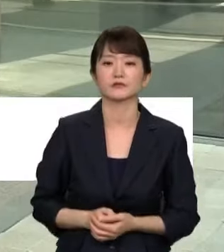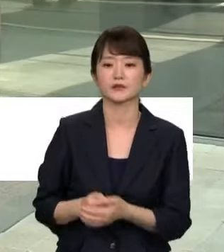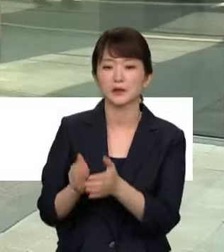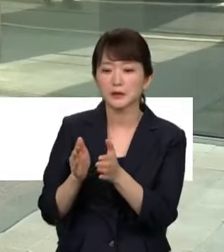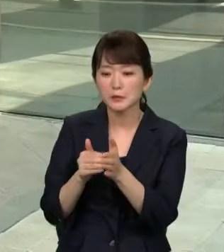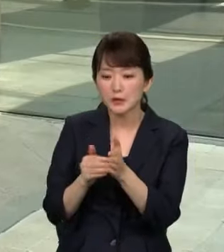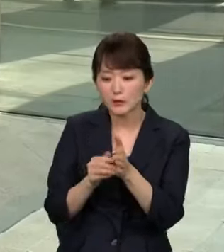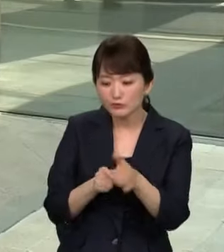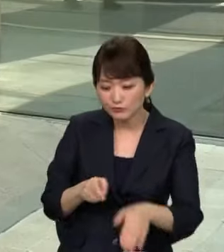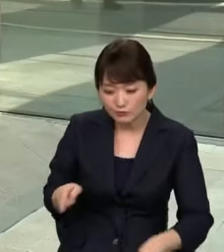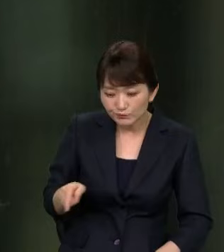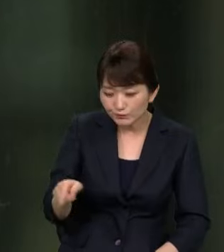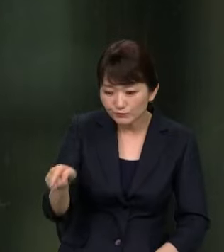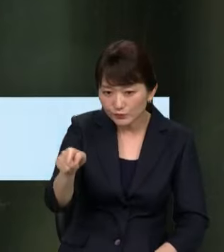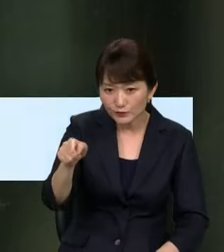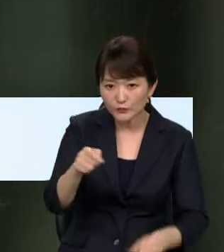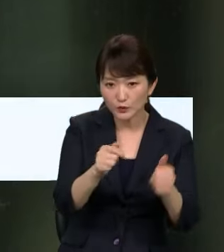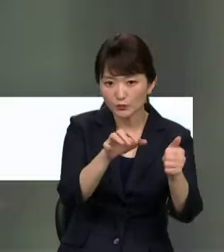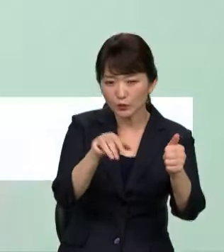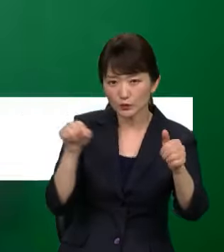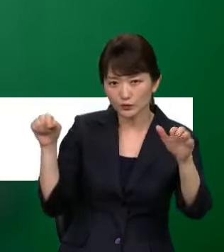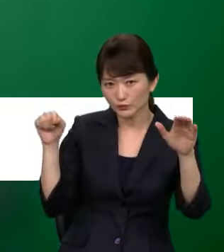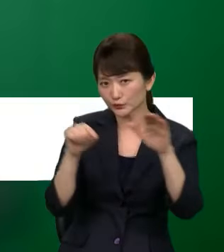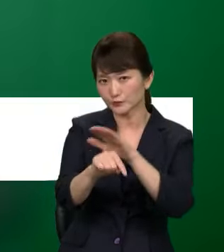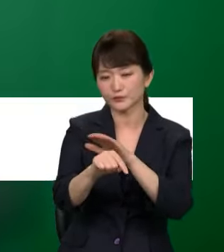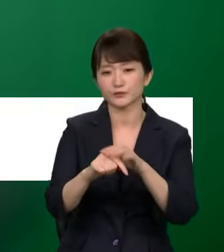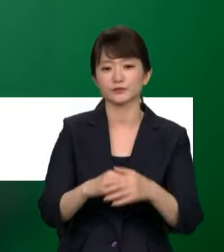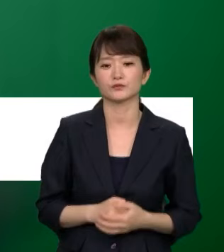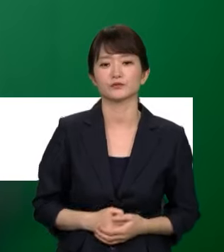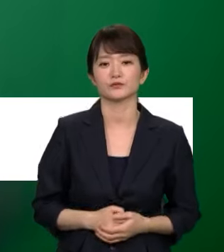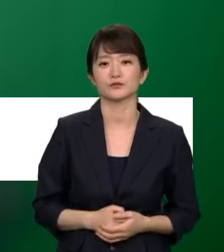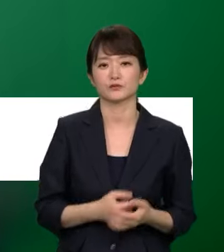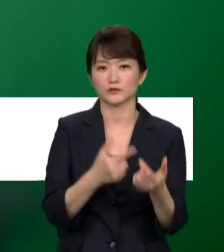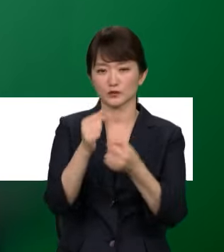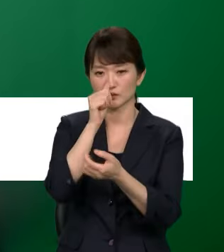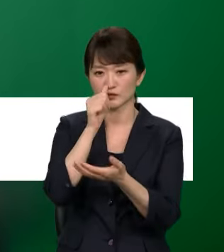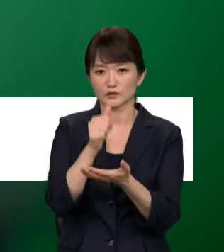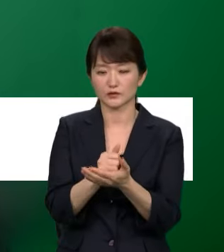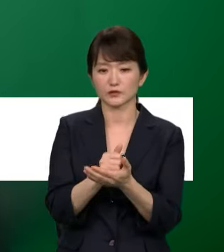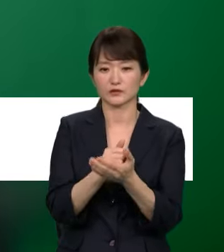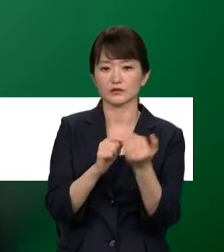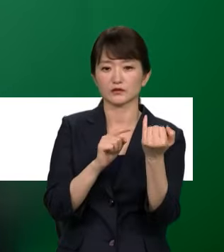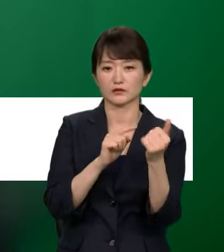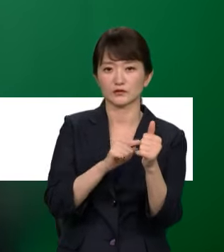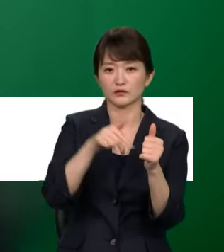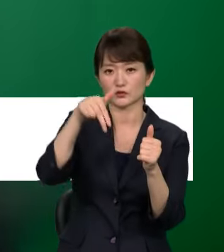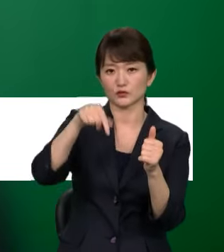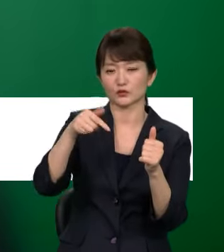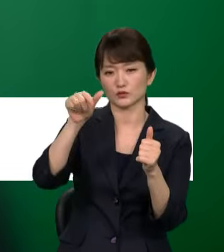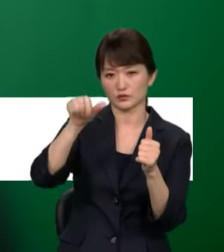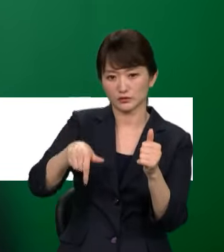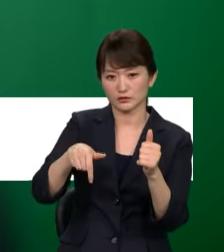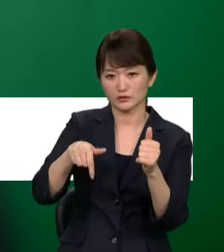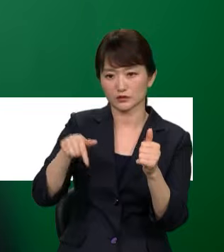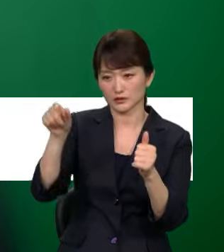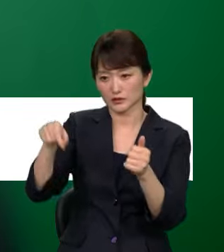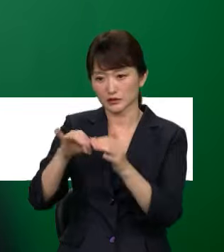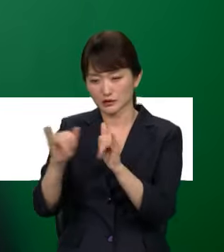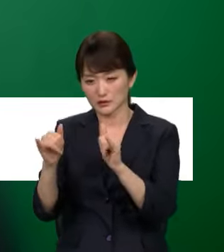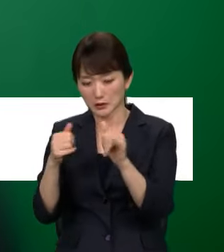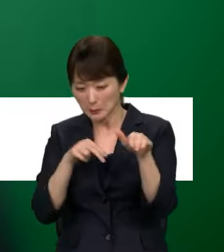통로로 검찰청에서 법원으로 이동했습니다 같은 혐의를 받는 유튜버 주작 감 별사도 취재진 눈을 피해